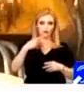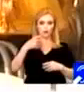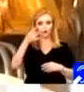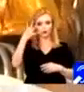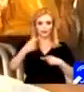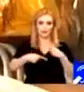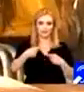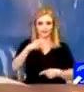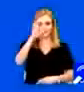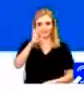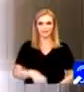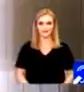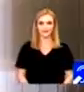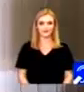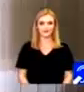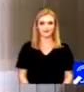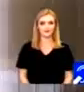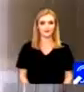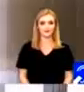tradițiile țării.